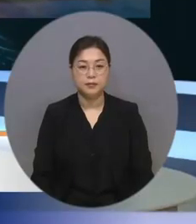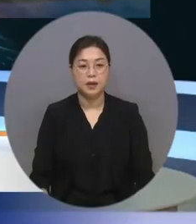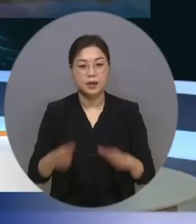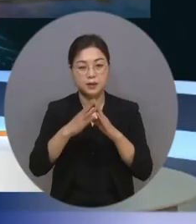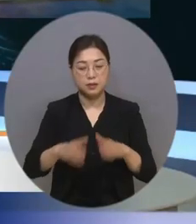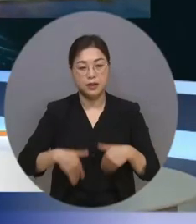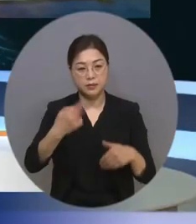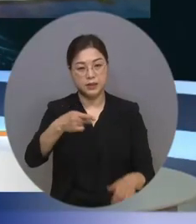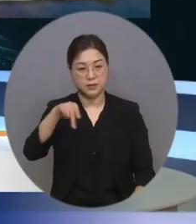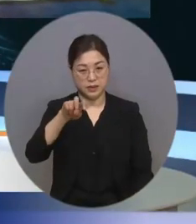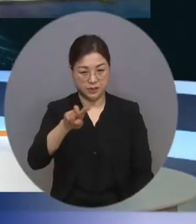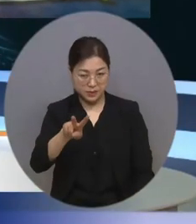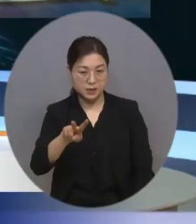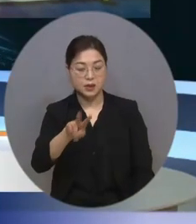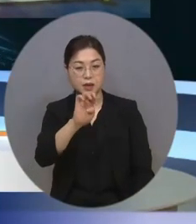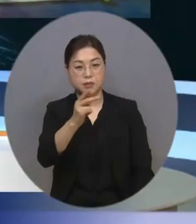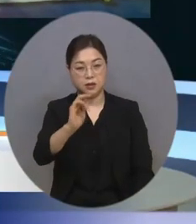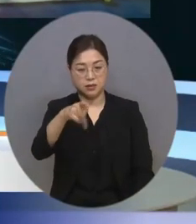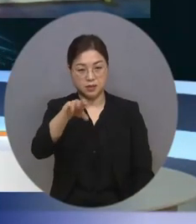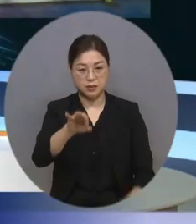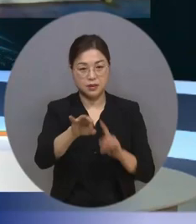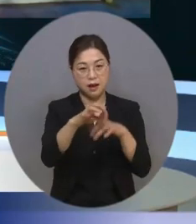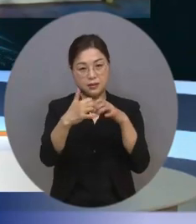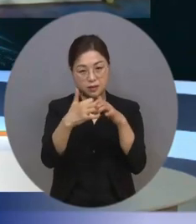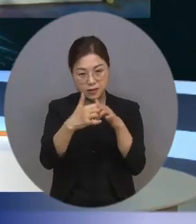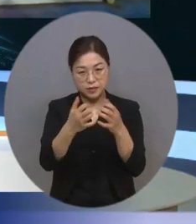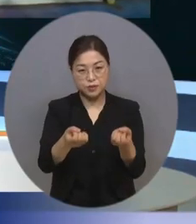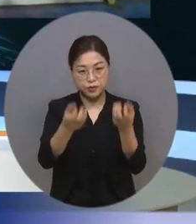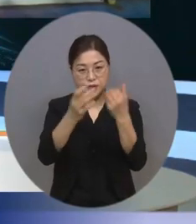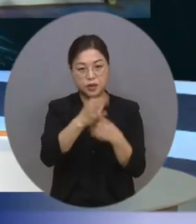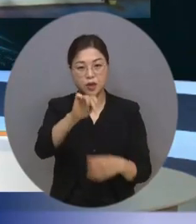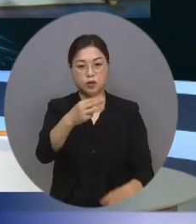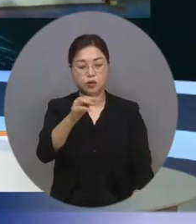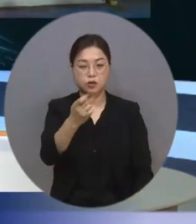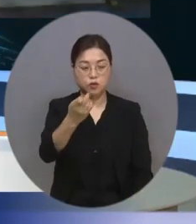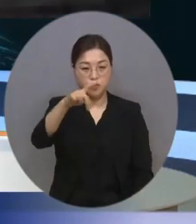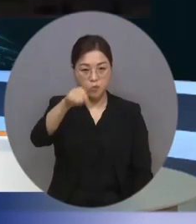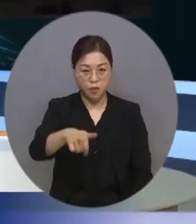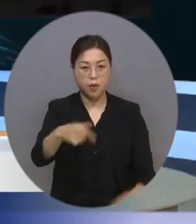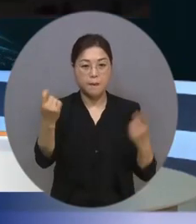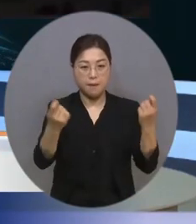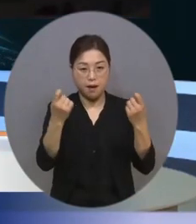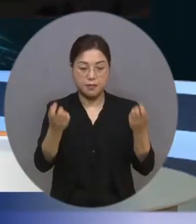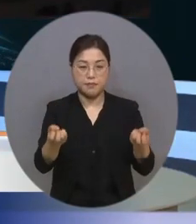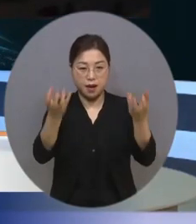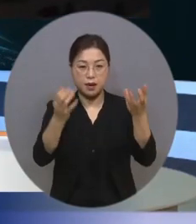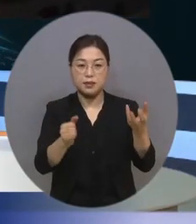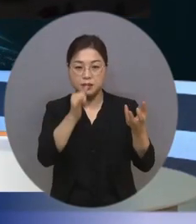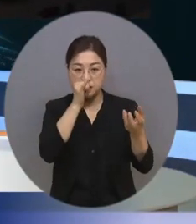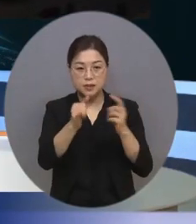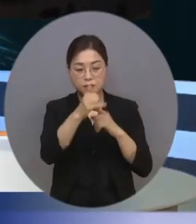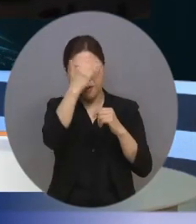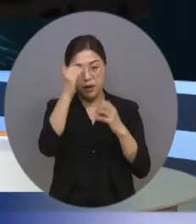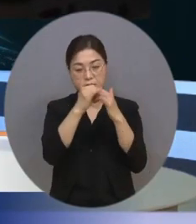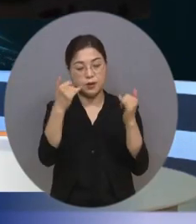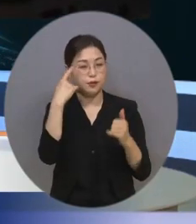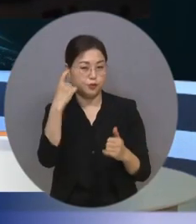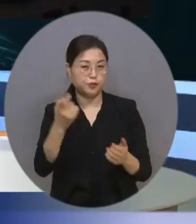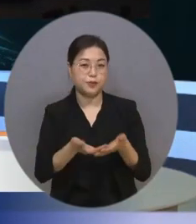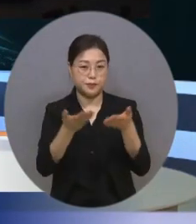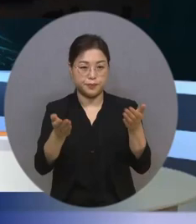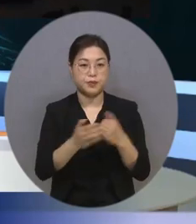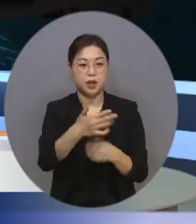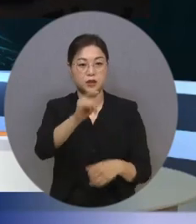전남에서도 2022 명량 대첩축제 울돌목페스타가 열려 많은 관광객에게 추억을 선사했습니다.